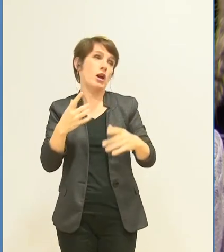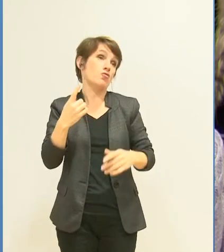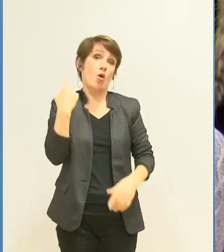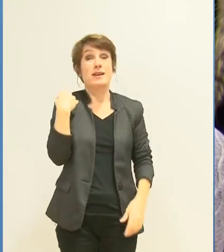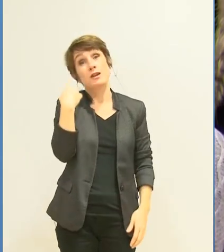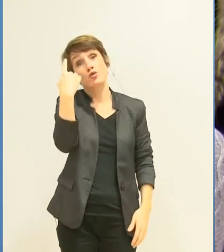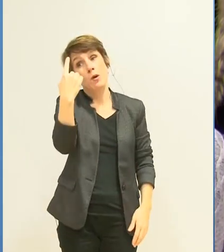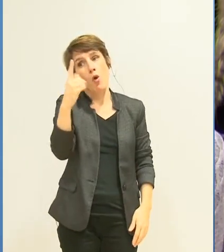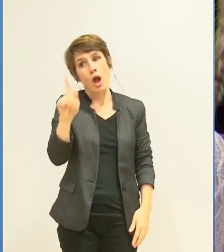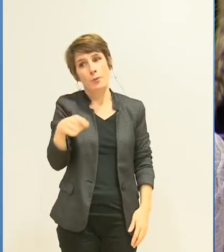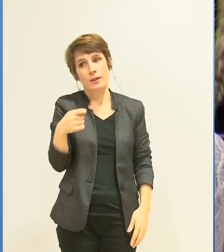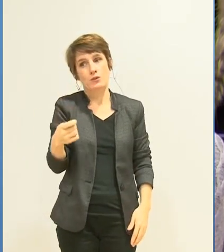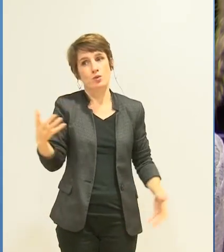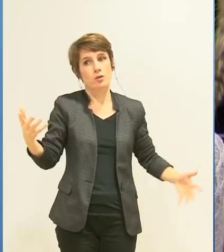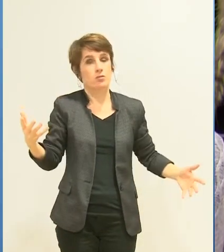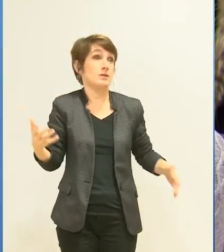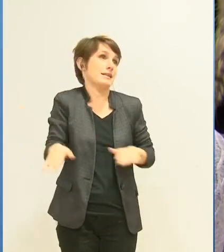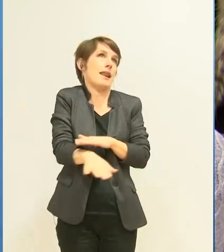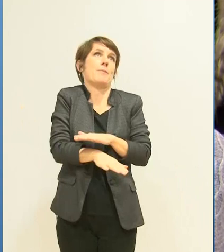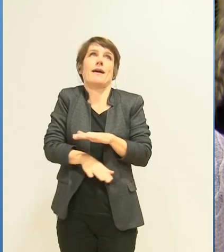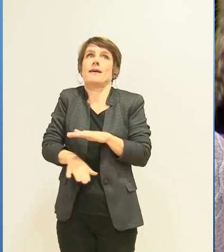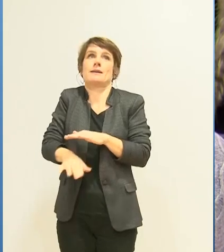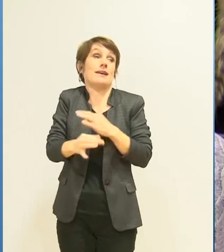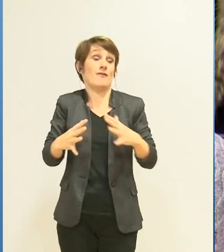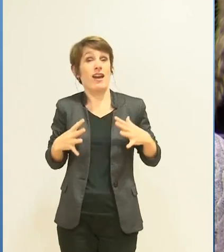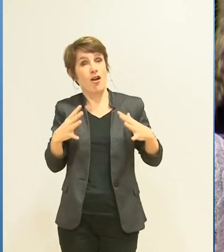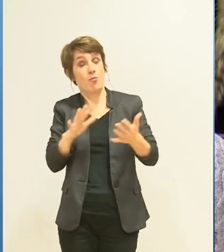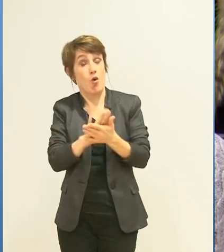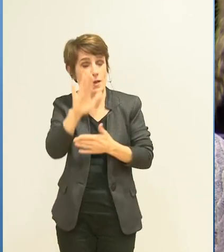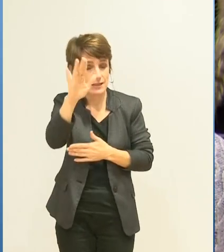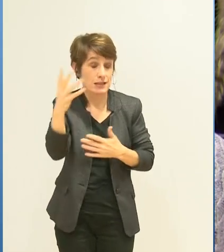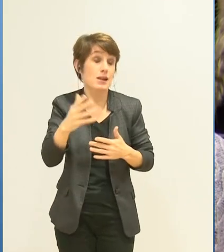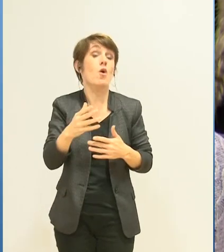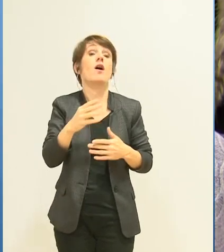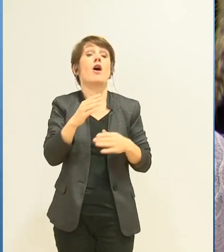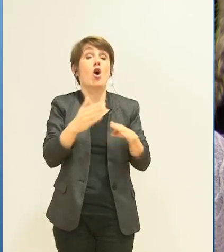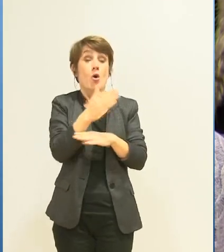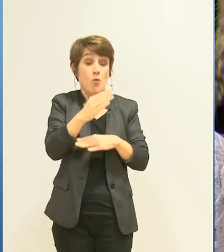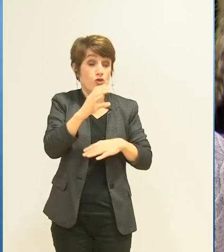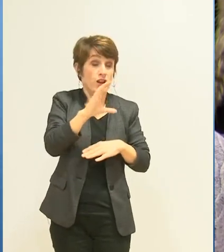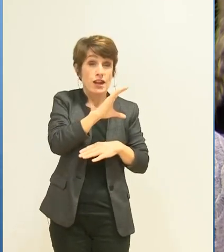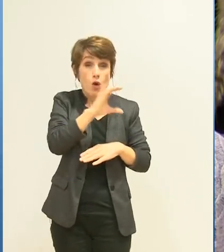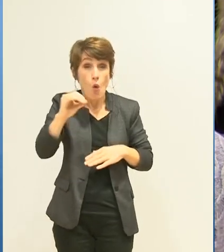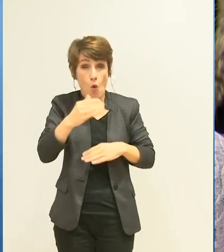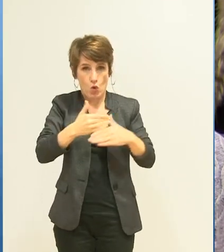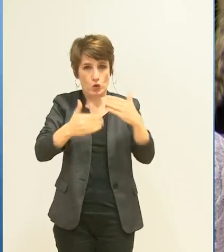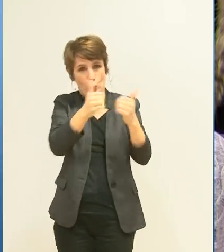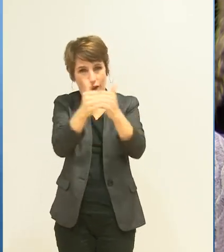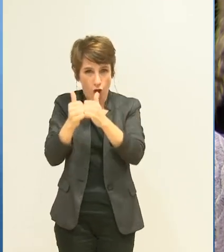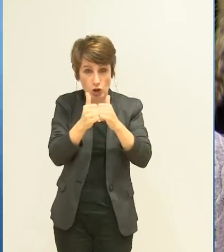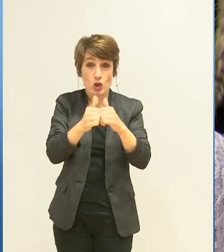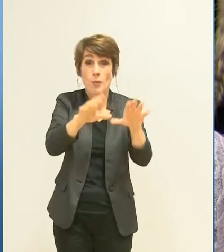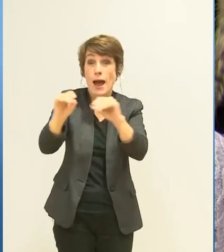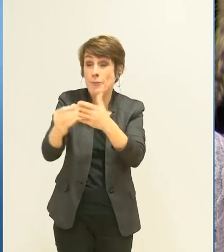le la mère de tous les engagements on va dire qu'on construire les projets avec les habitants associer les habitants pour construire les projets